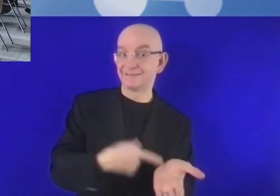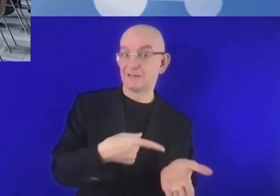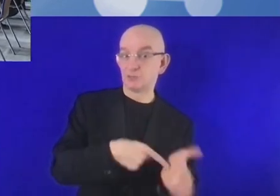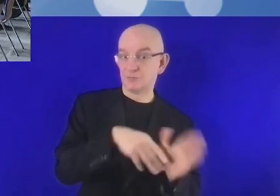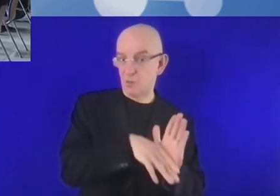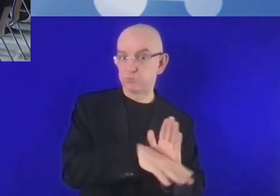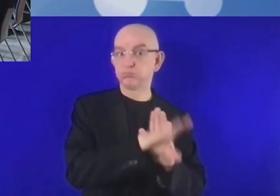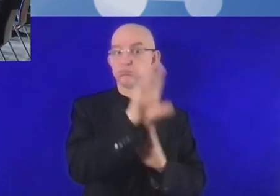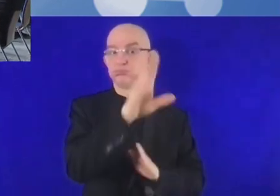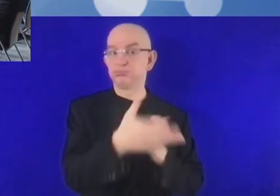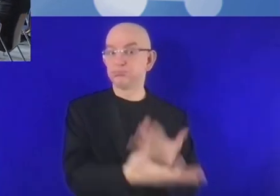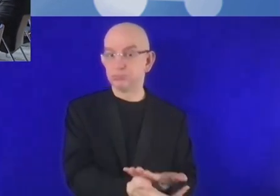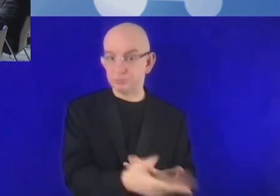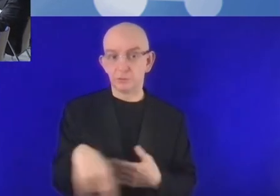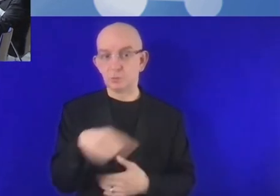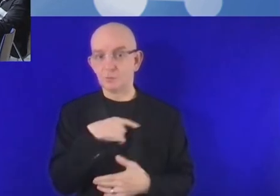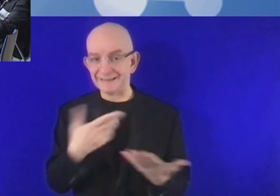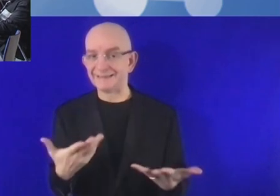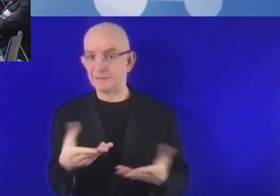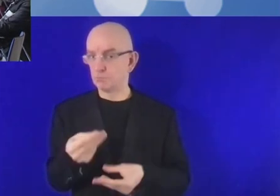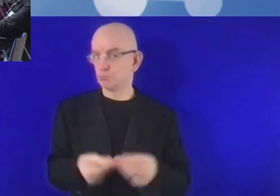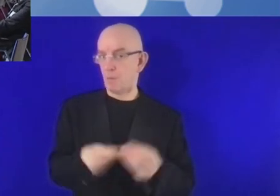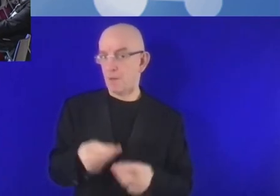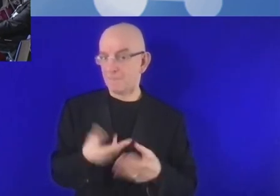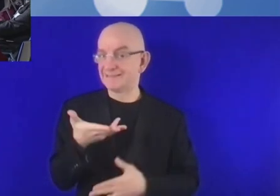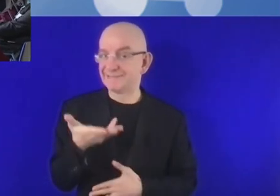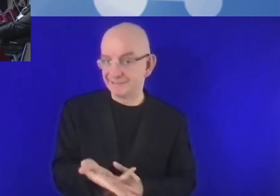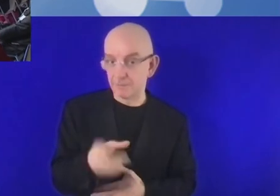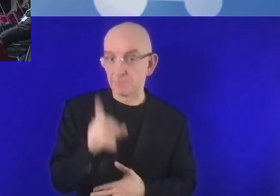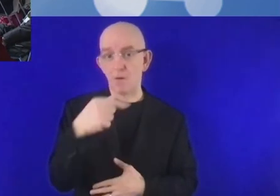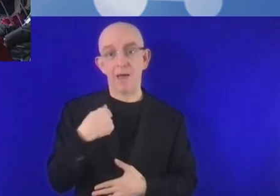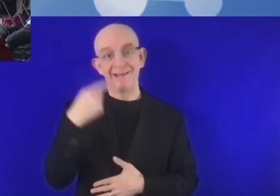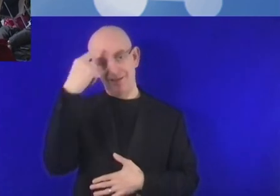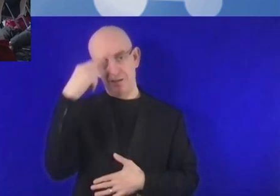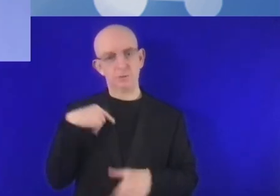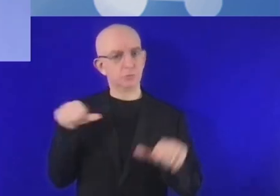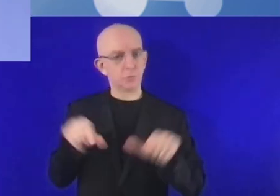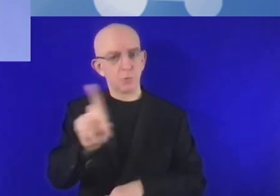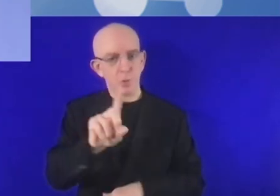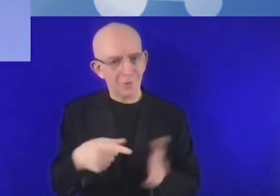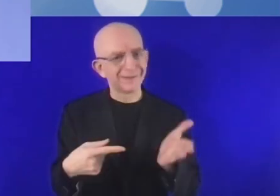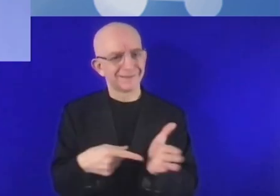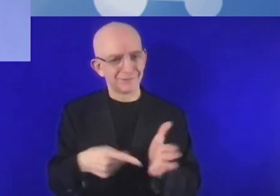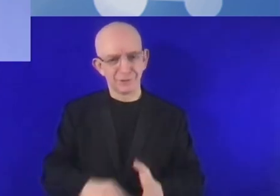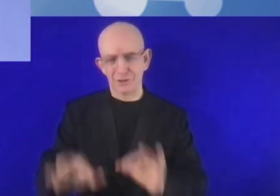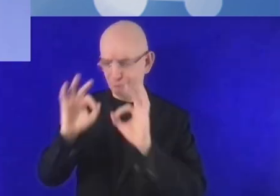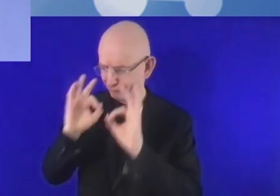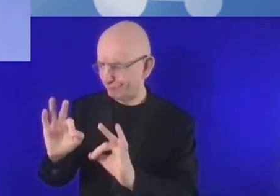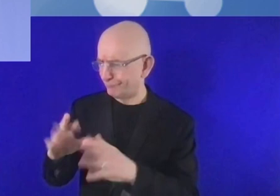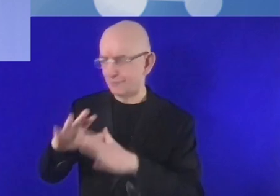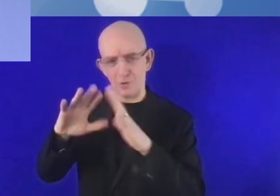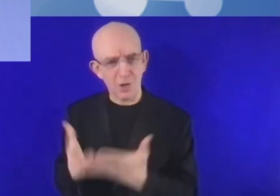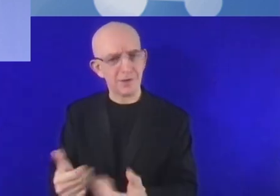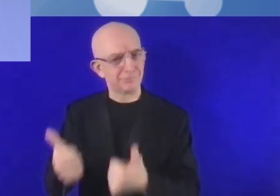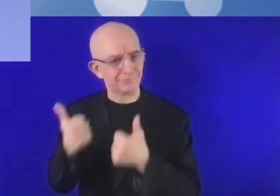Ale oczywiście, proszę mnie dobrze zrozumieć, uważam, że technologia tworzy olbrzymie możliwości i myślę,